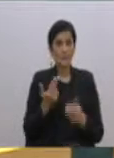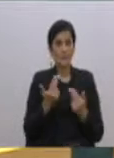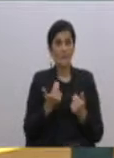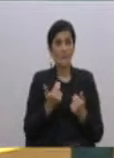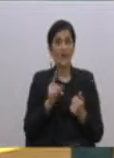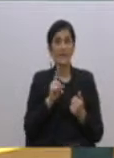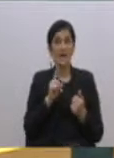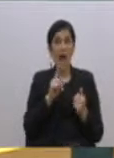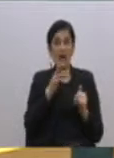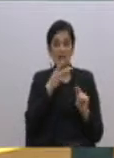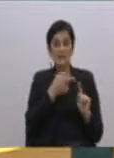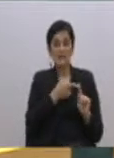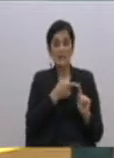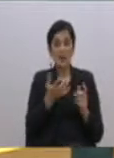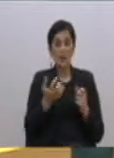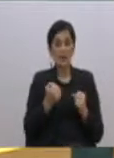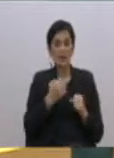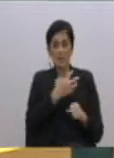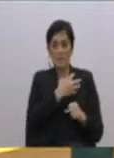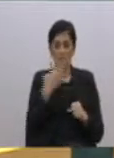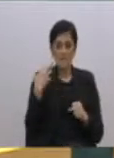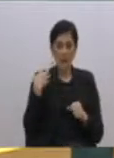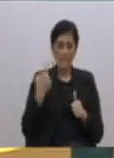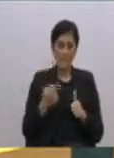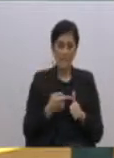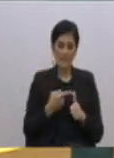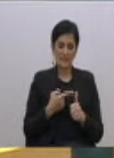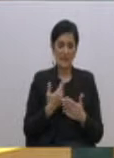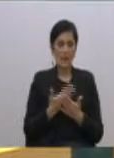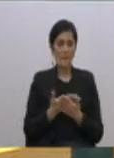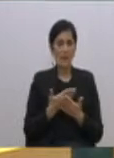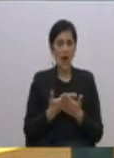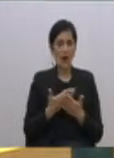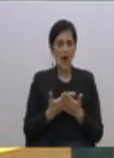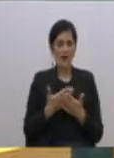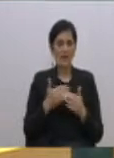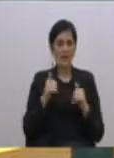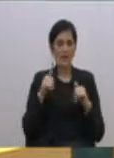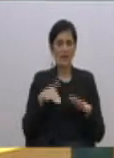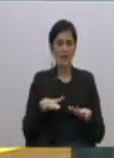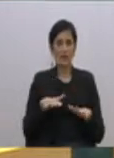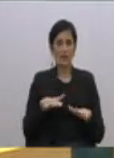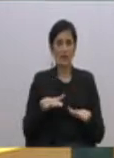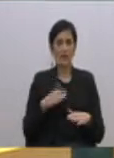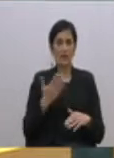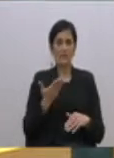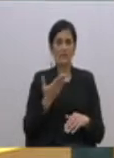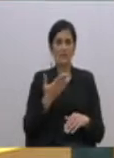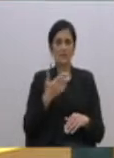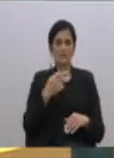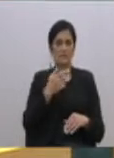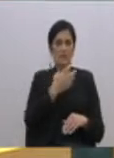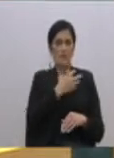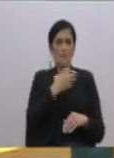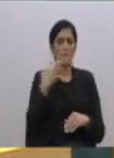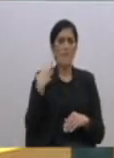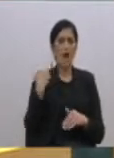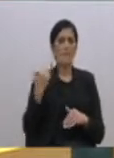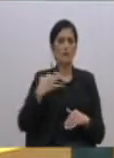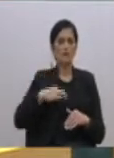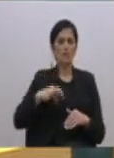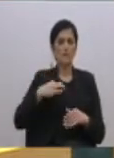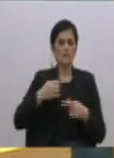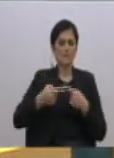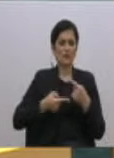რაღაც პერიოდში ეს მიიღებოდა მეფის სახელით, ღებულობდნენ მაგალითად გადაწყვეტილებას ხშირად ბატონიშვილები, ესე რომ ვთქვათ, მეფის შთამომავლობა,